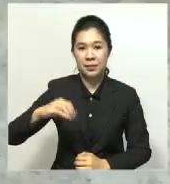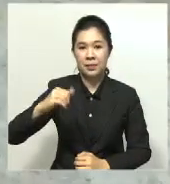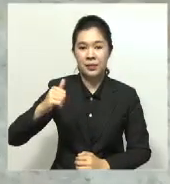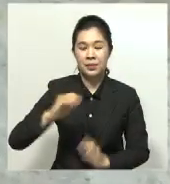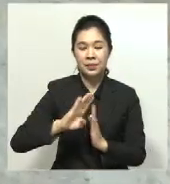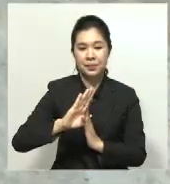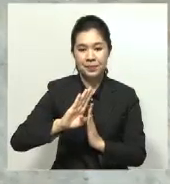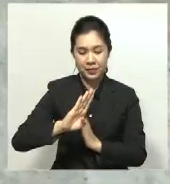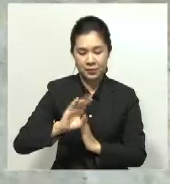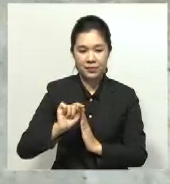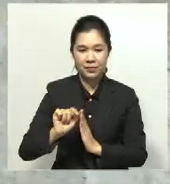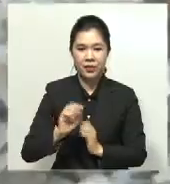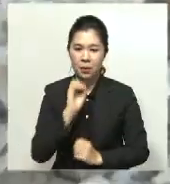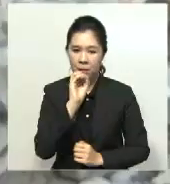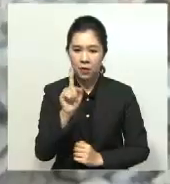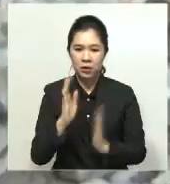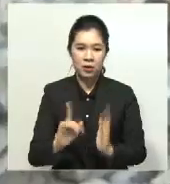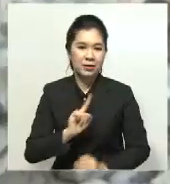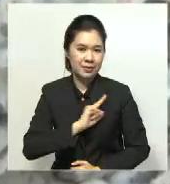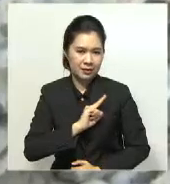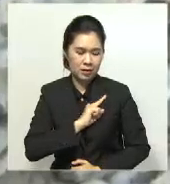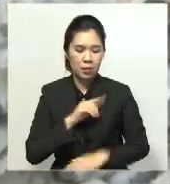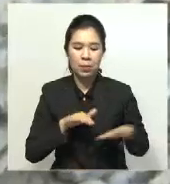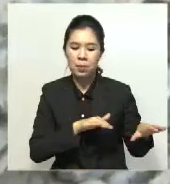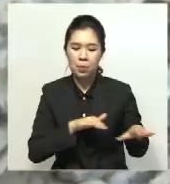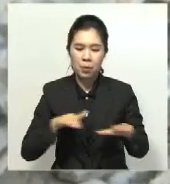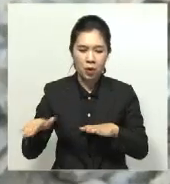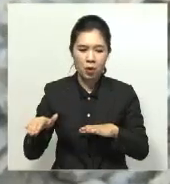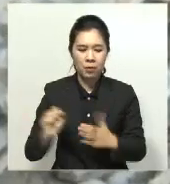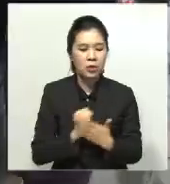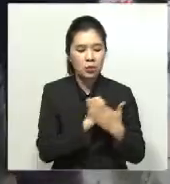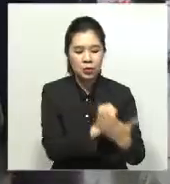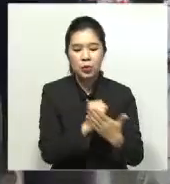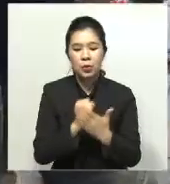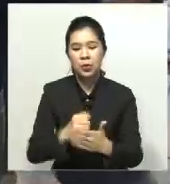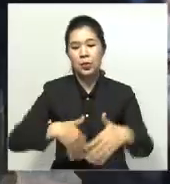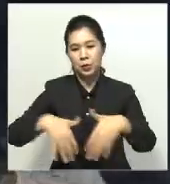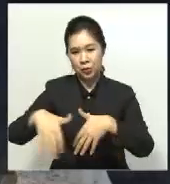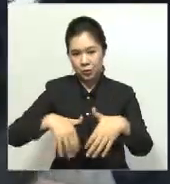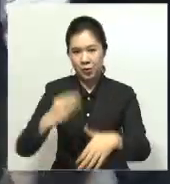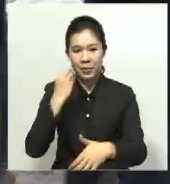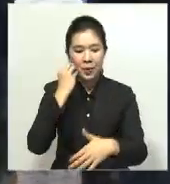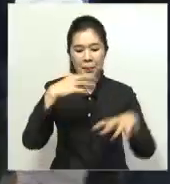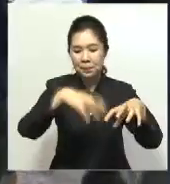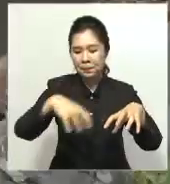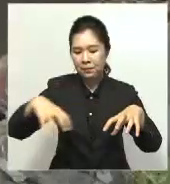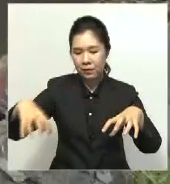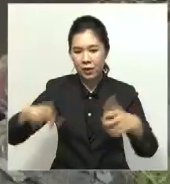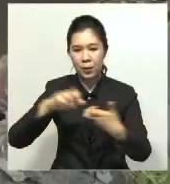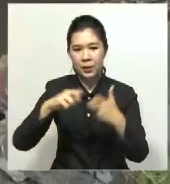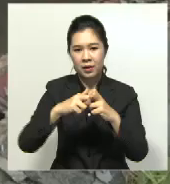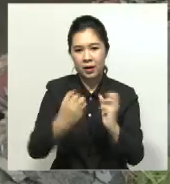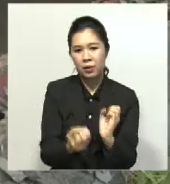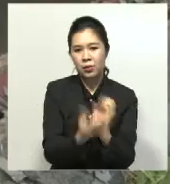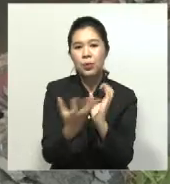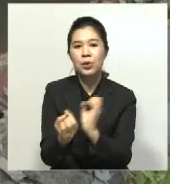ทีมข่าวว่าขณะนี้เจ้าหน้าที่ได้มีความพร้อมสำหรับการให้ความช่วยเหลือประชาชนในทุกหมู่บ้านที่อาจได้รับผลกระทบจ